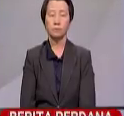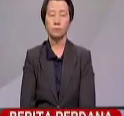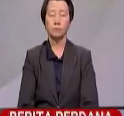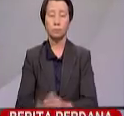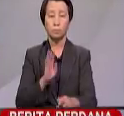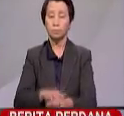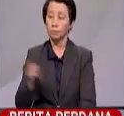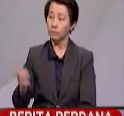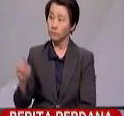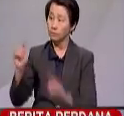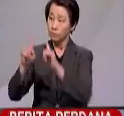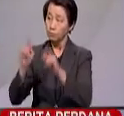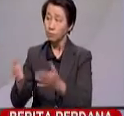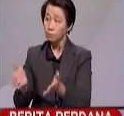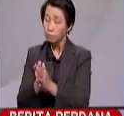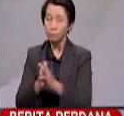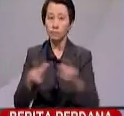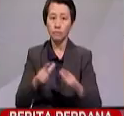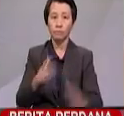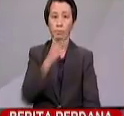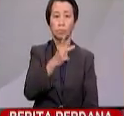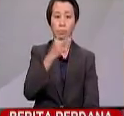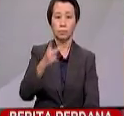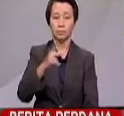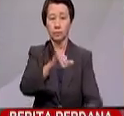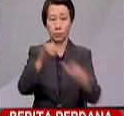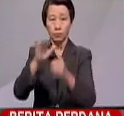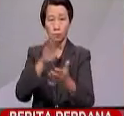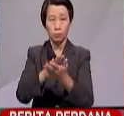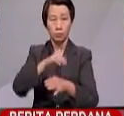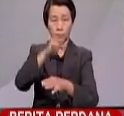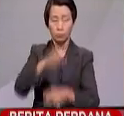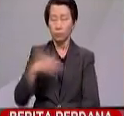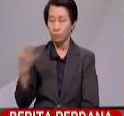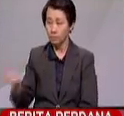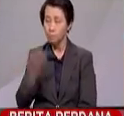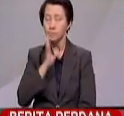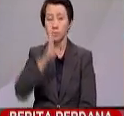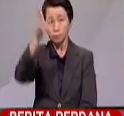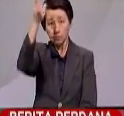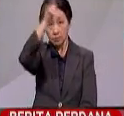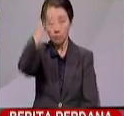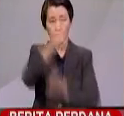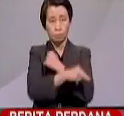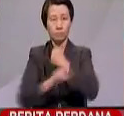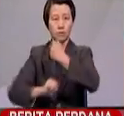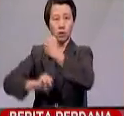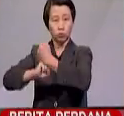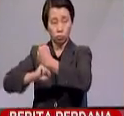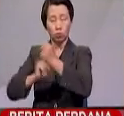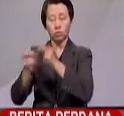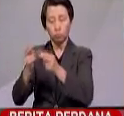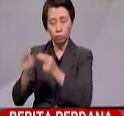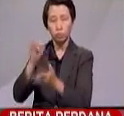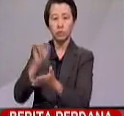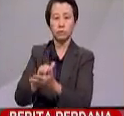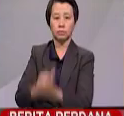Ketika diminta mengulas mengenai pelaksanaan kurikulum standard sekolah menengah, beliau berkata kerajaan negeri menyokong usaha tersebut.